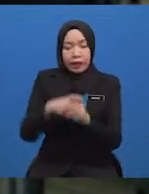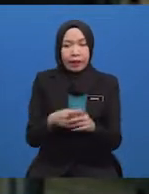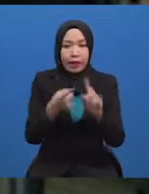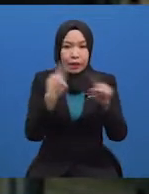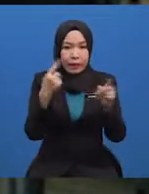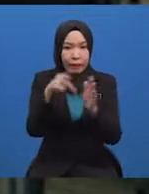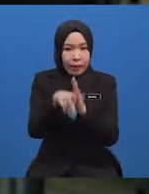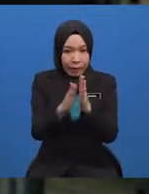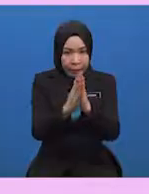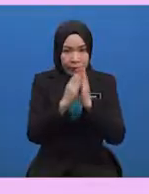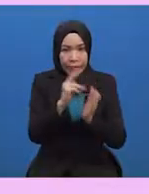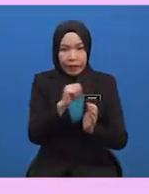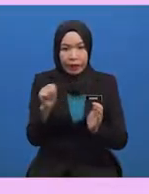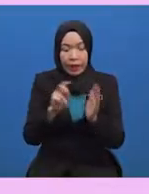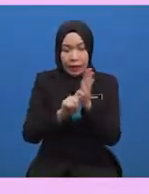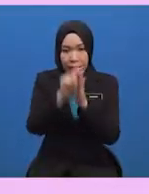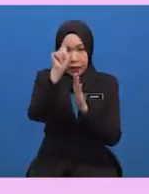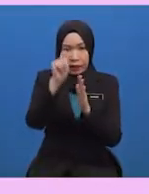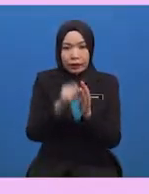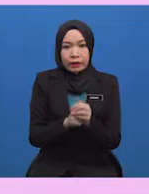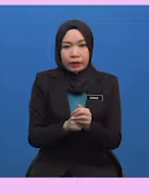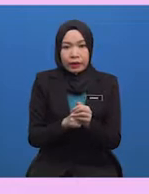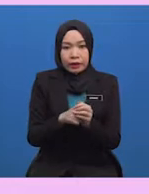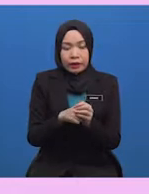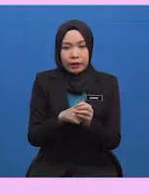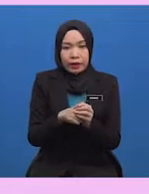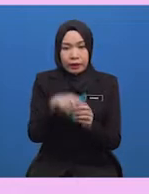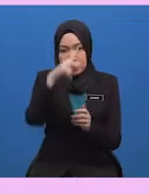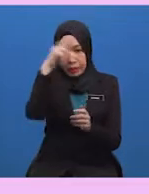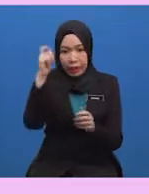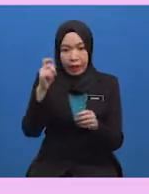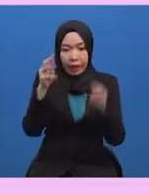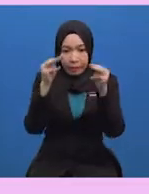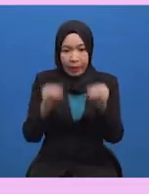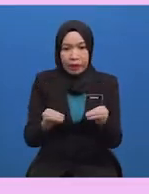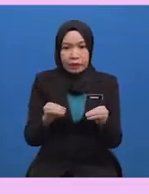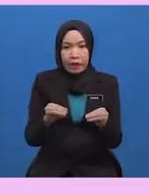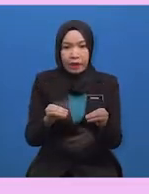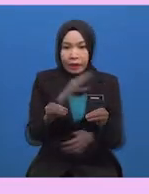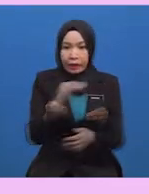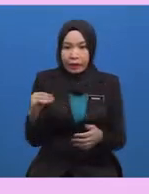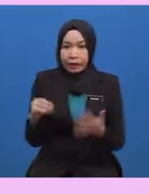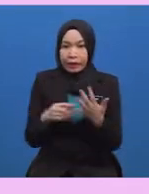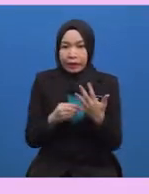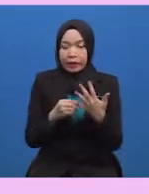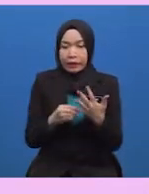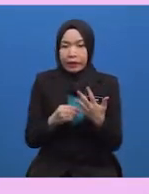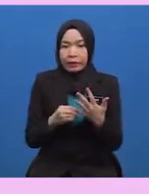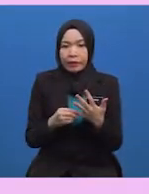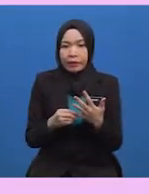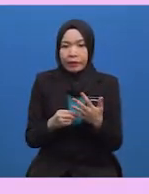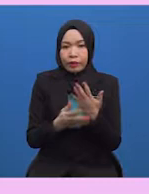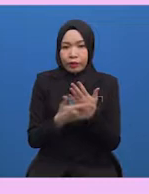pertumbuhan penduduk yang pesat. Kelima, peningkatan kemudahan infrastruktur.